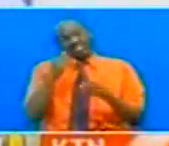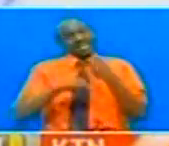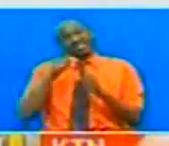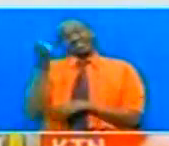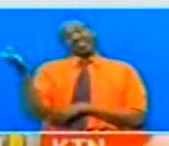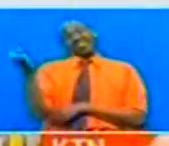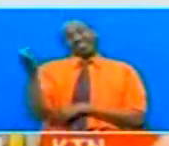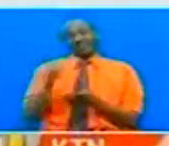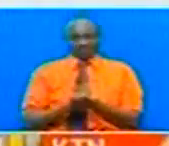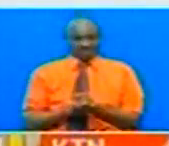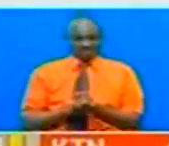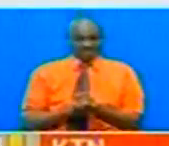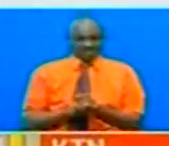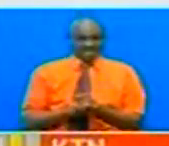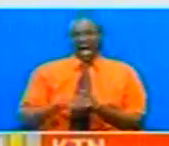activities.